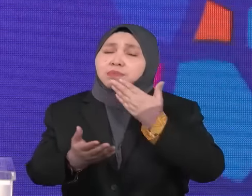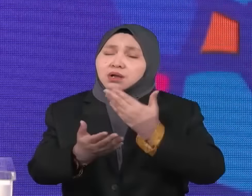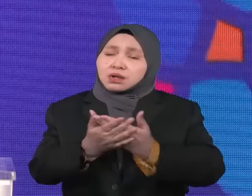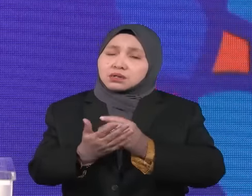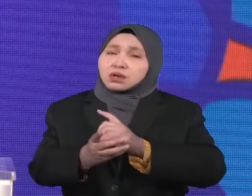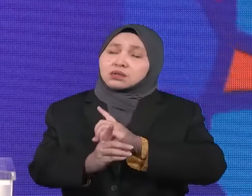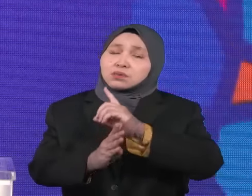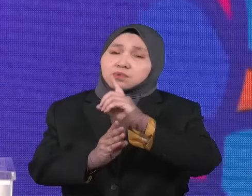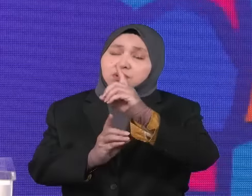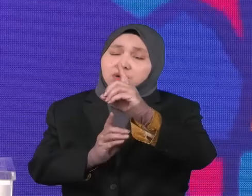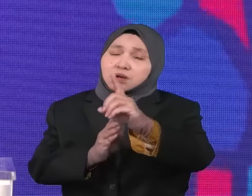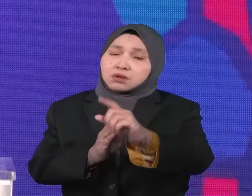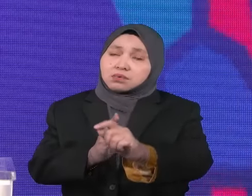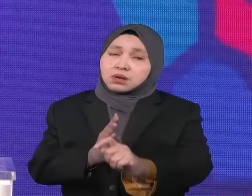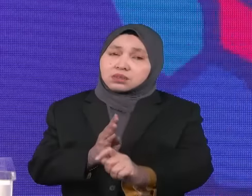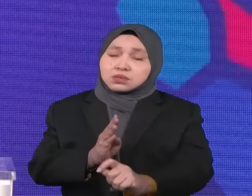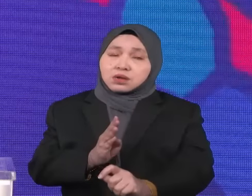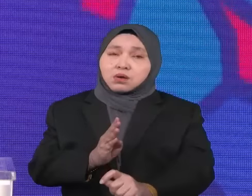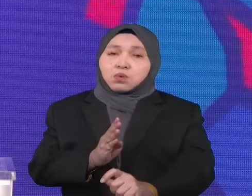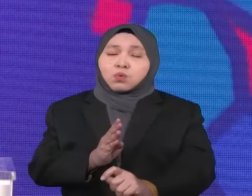الآخرة حسنة